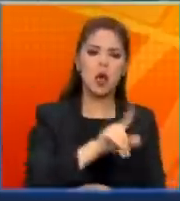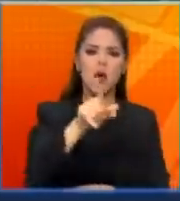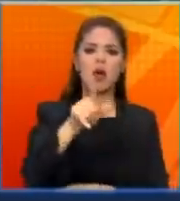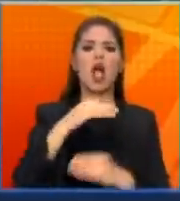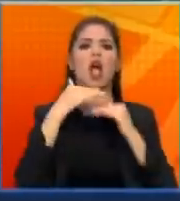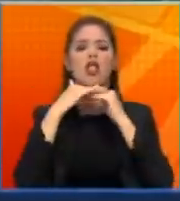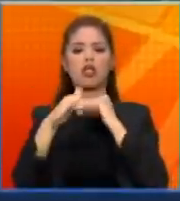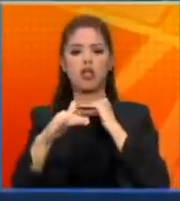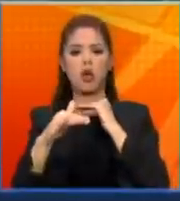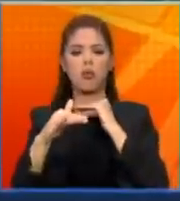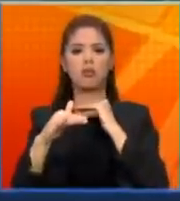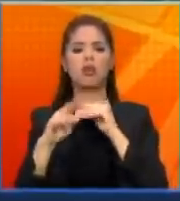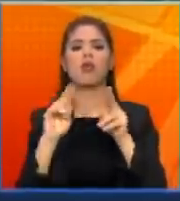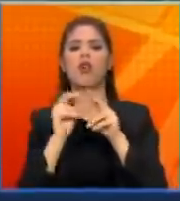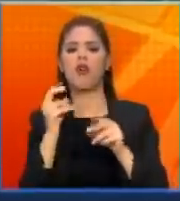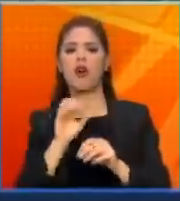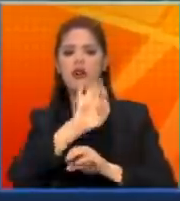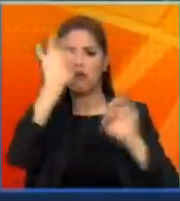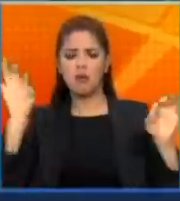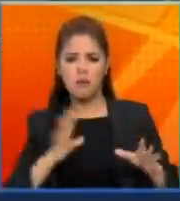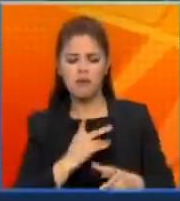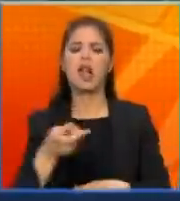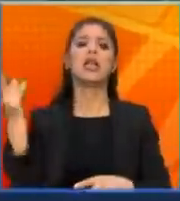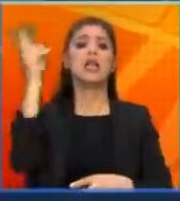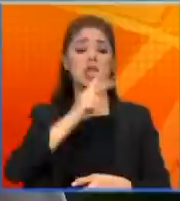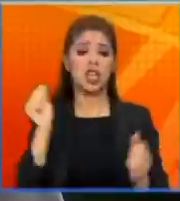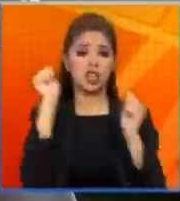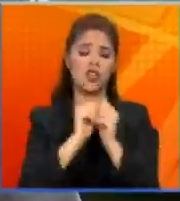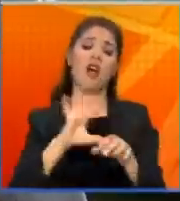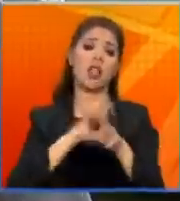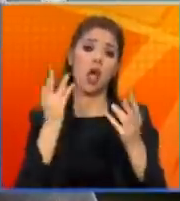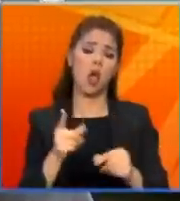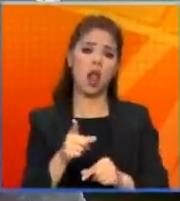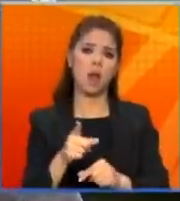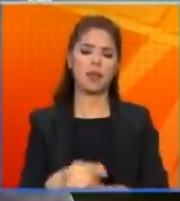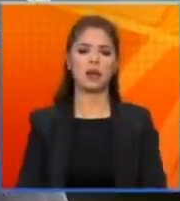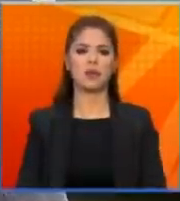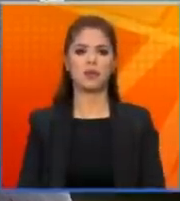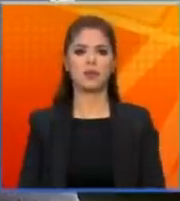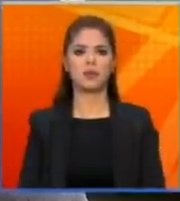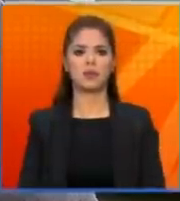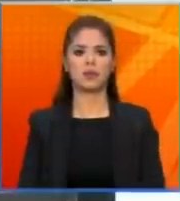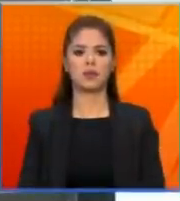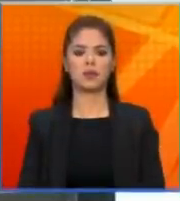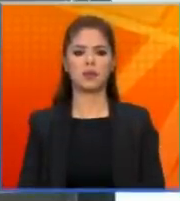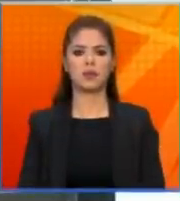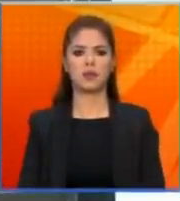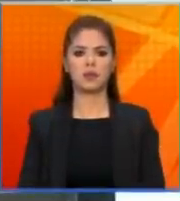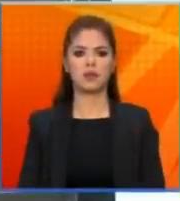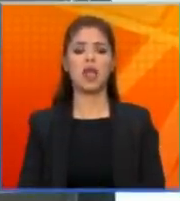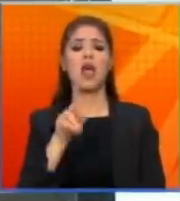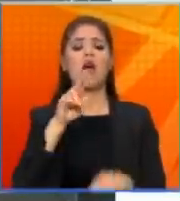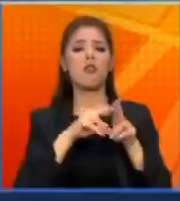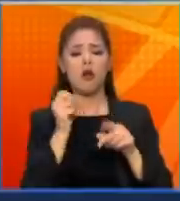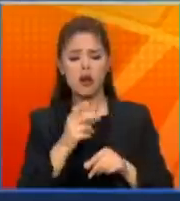hele toplumda virüs dolaşırken, ikinci kez hasta olma ihtimali olabilir. Korona ile grip yani nasıl ayırt edilir? Aslında ayırt